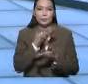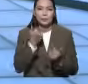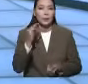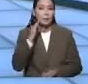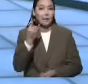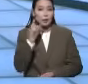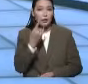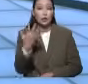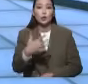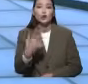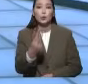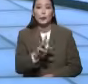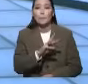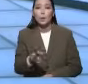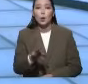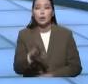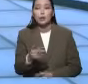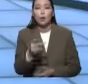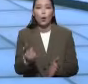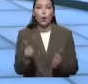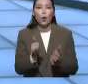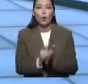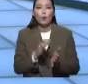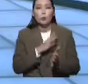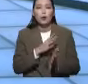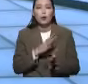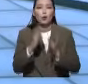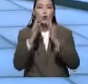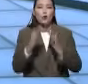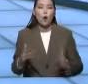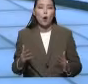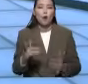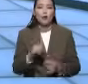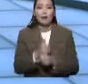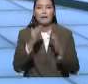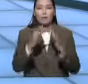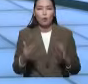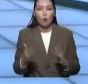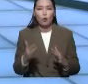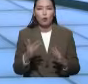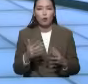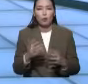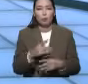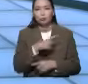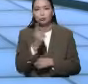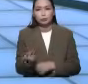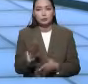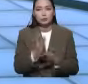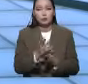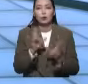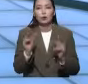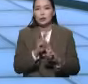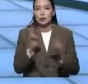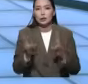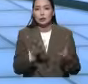Павлодарда 52 миллион теңгеге орнатылған шаһардың бас шыршасы құлады. Абырой болғанда зардап шеккендер жоқ. Бірнеше күн бұрын